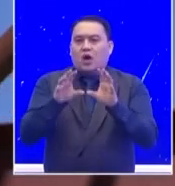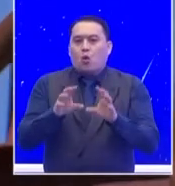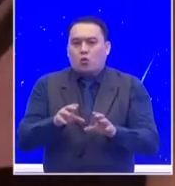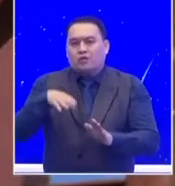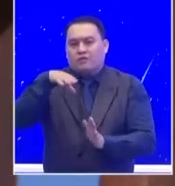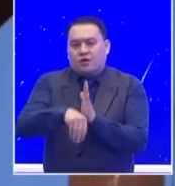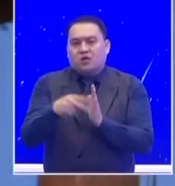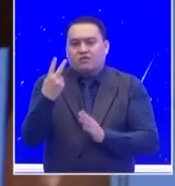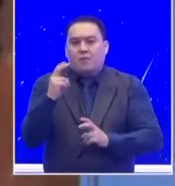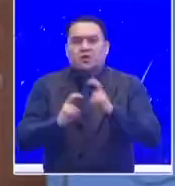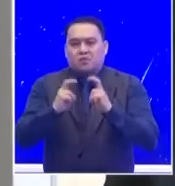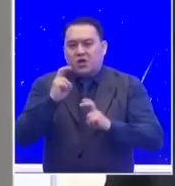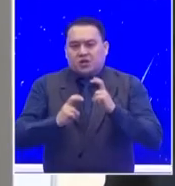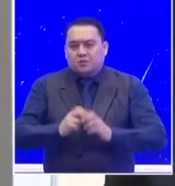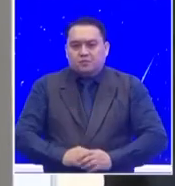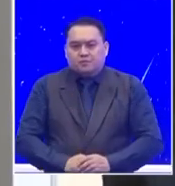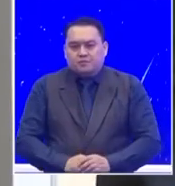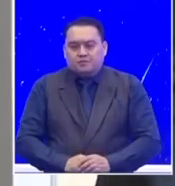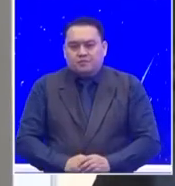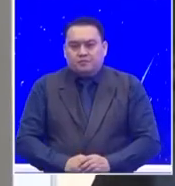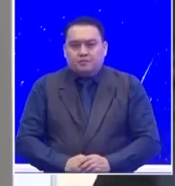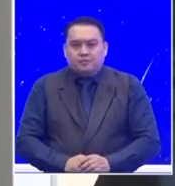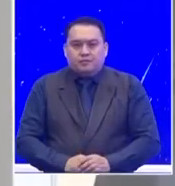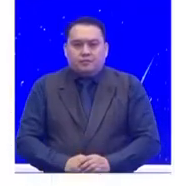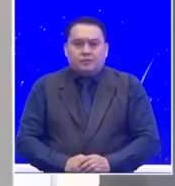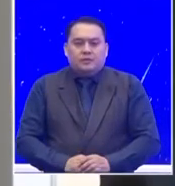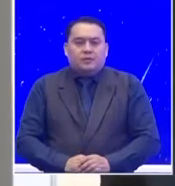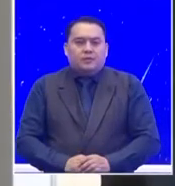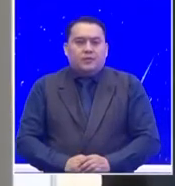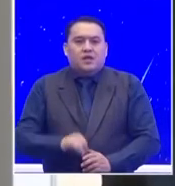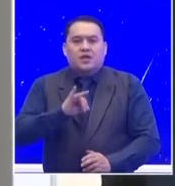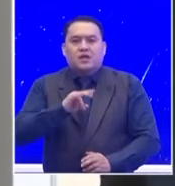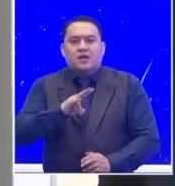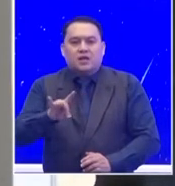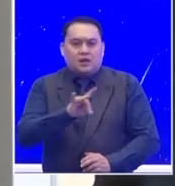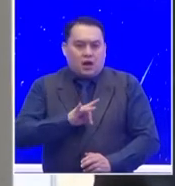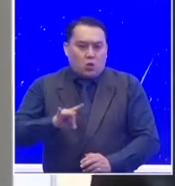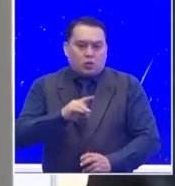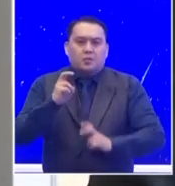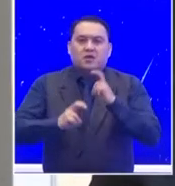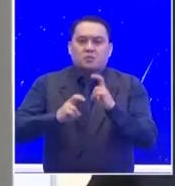вошли еще два предприятия. Имбижавашта находится в Вилийском районе. По данному предприятию